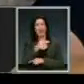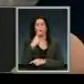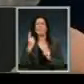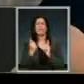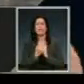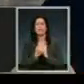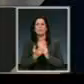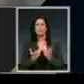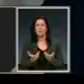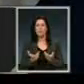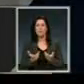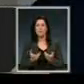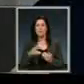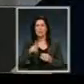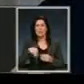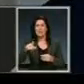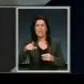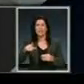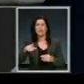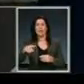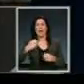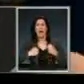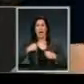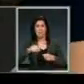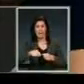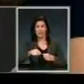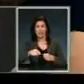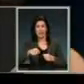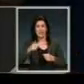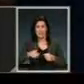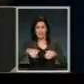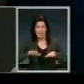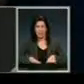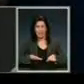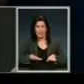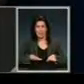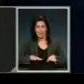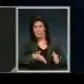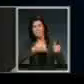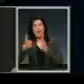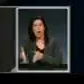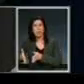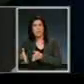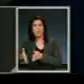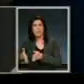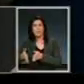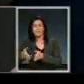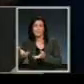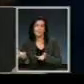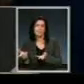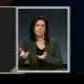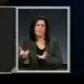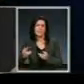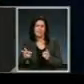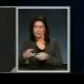פלסטיק באמצע החדר, מחוץ לאמבטיה, על כיסא פלסטיק, כל המים עושה לך בריכה, ואיך היא תתחיל להספורט אלומים עם